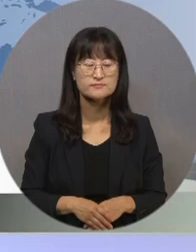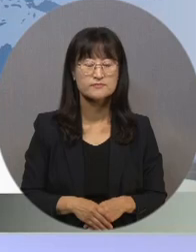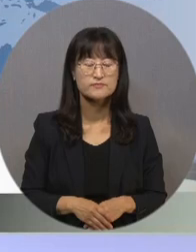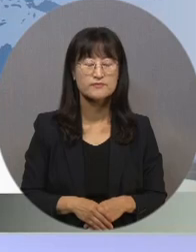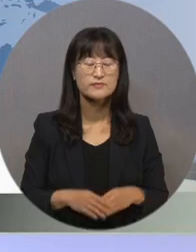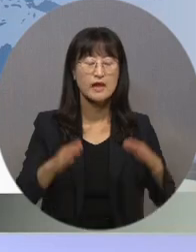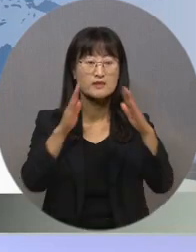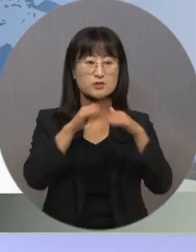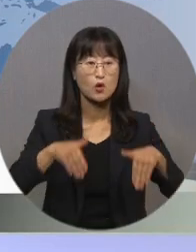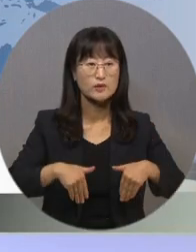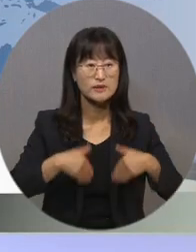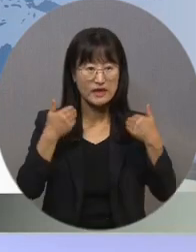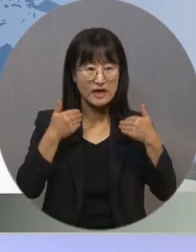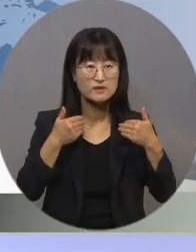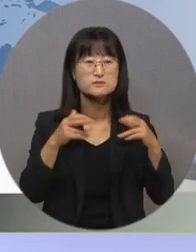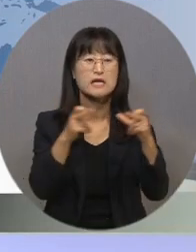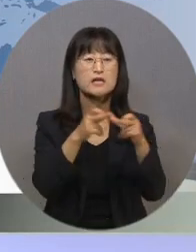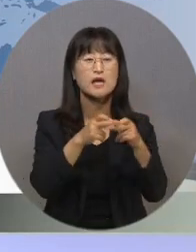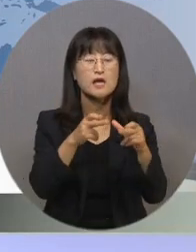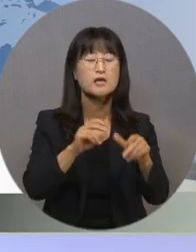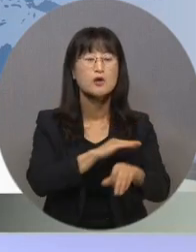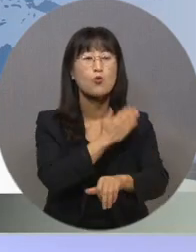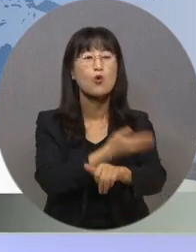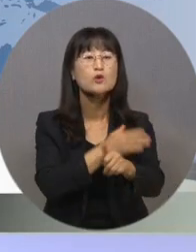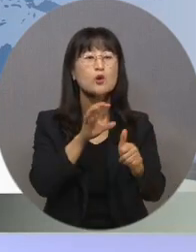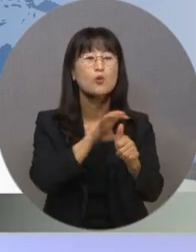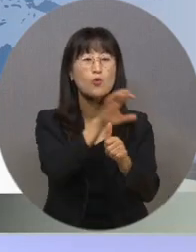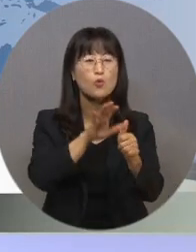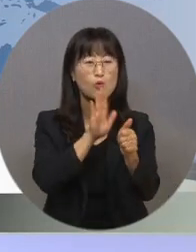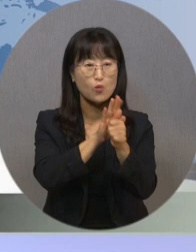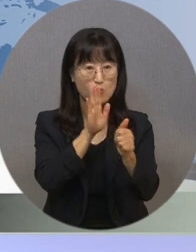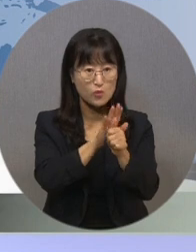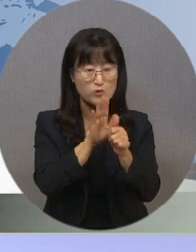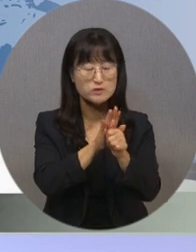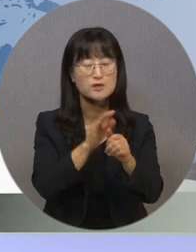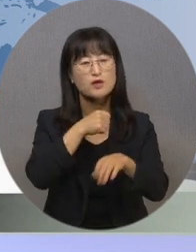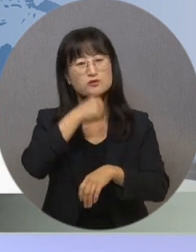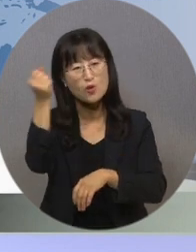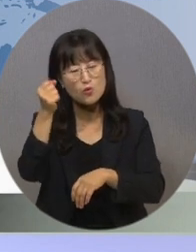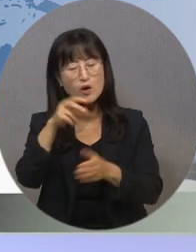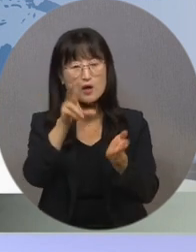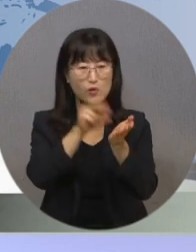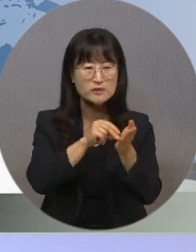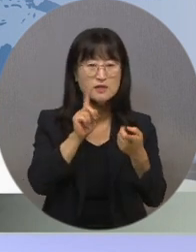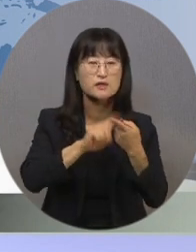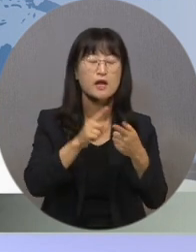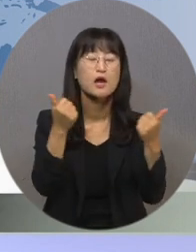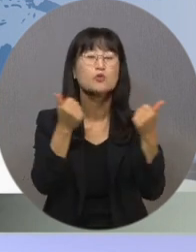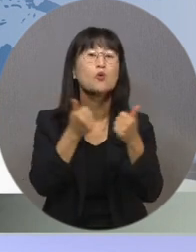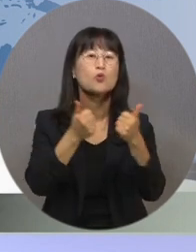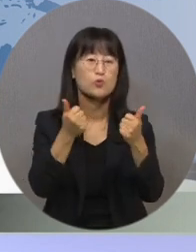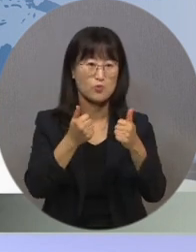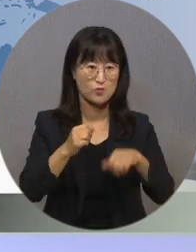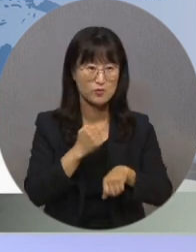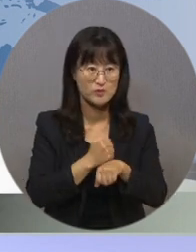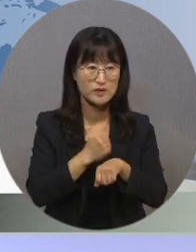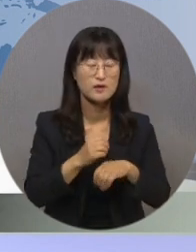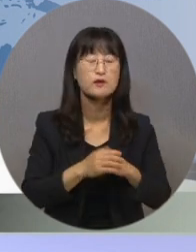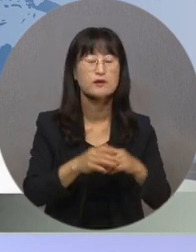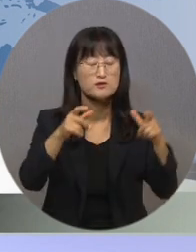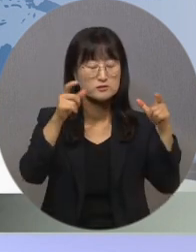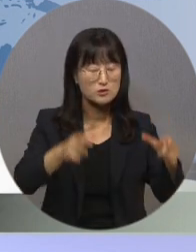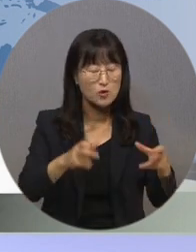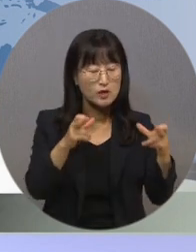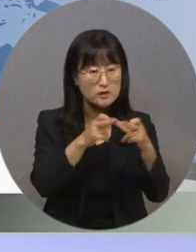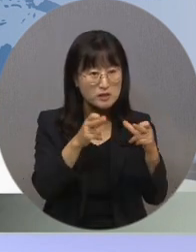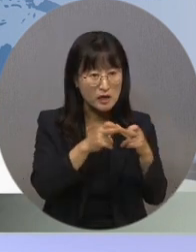전남 장애인 권익 옹호 체계의 성과와 과제를 주제로 토론회가 열렸습니다. 지역의 장애인 인권 현황과 학대